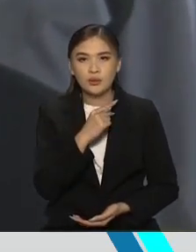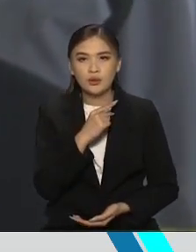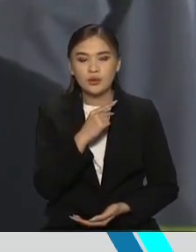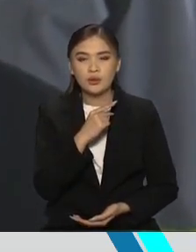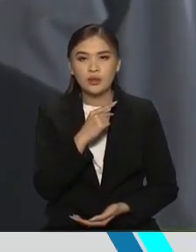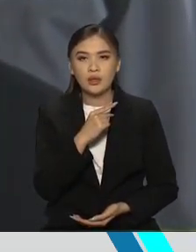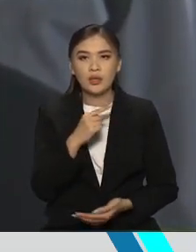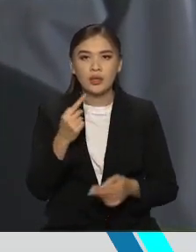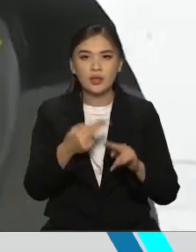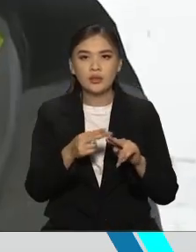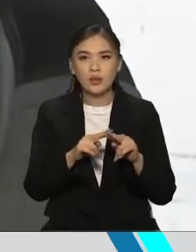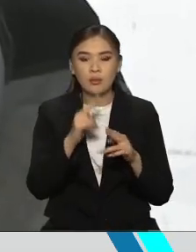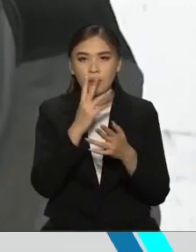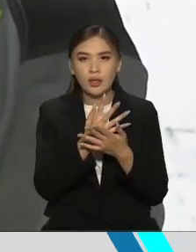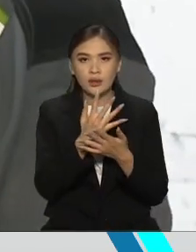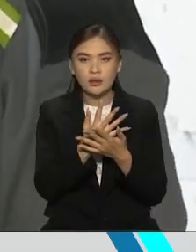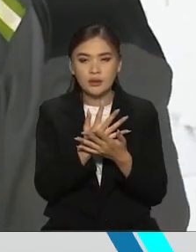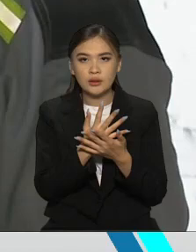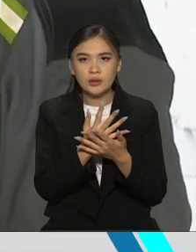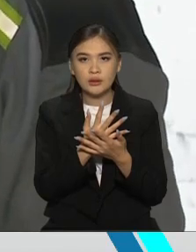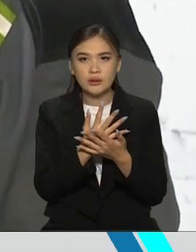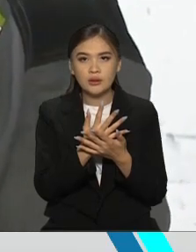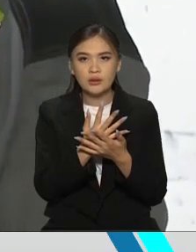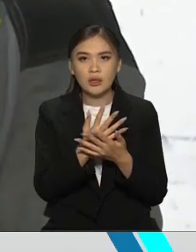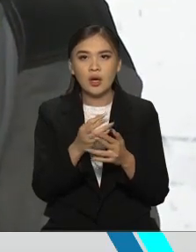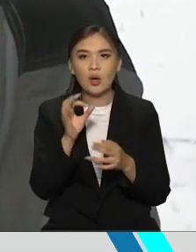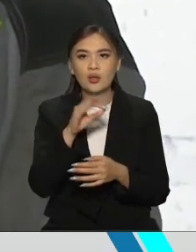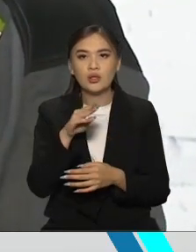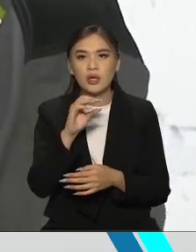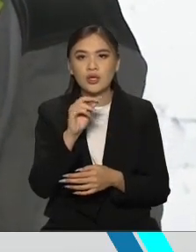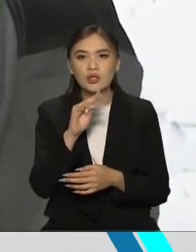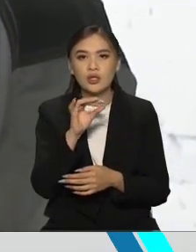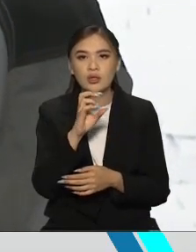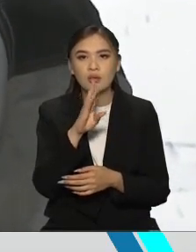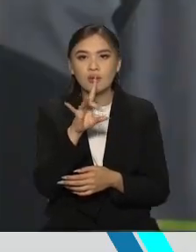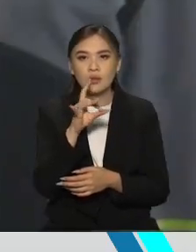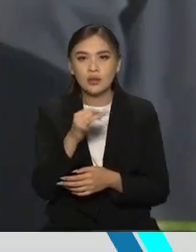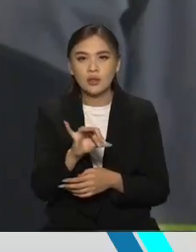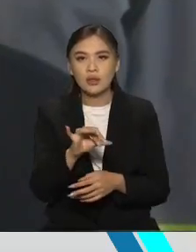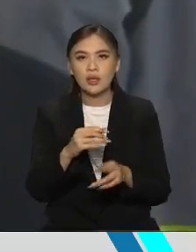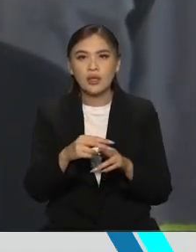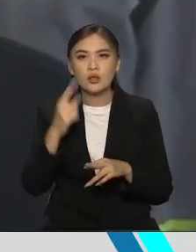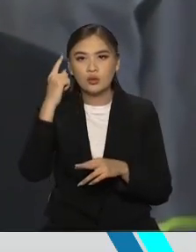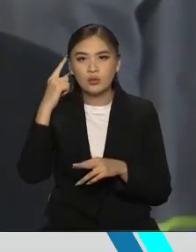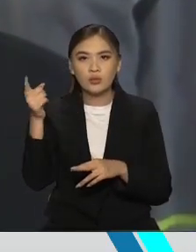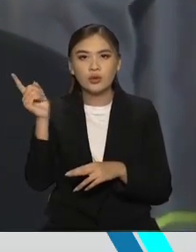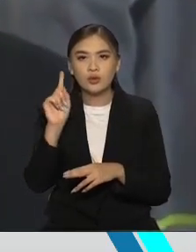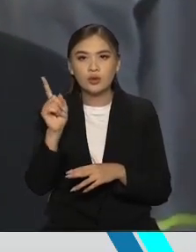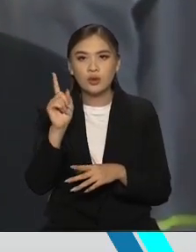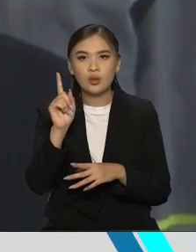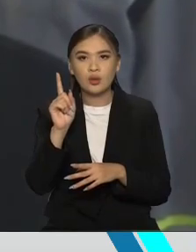скажу, высказал критику в отношении наших отечественных экономистов. Считаю, что они не